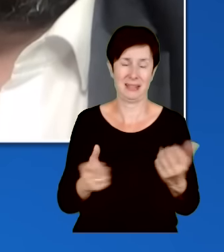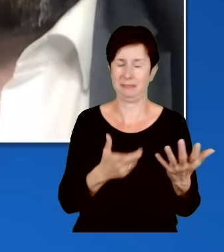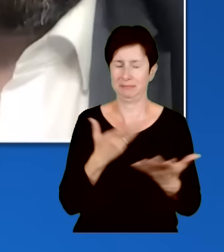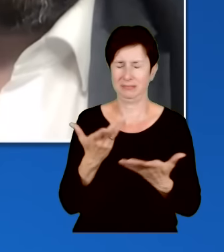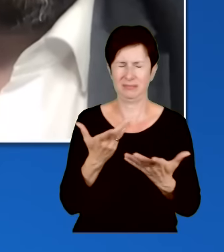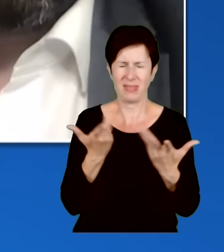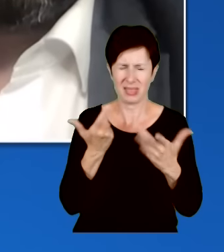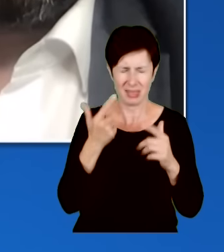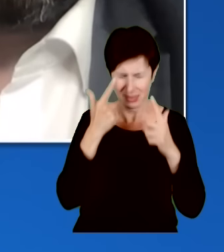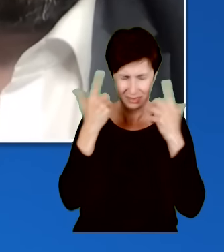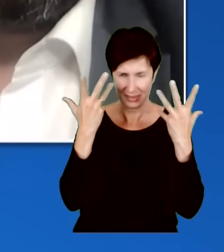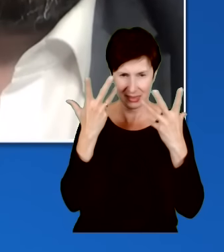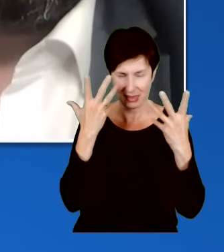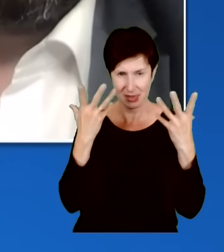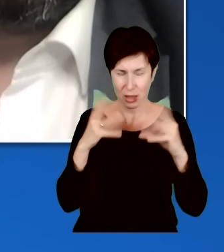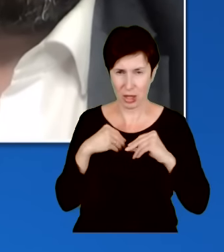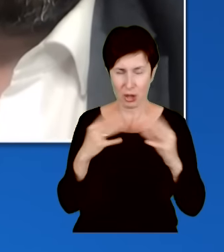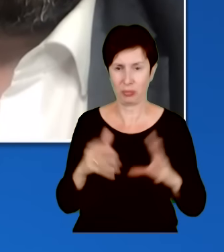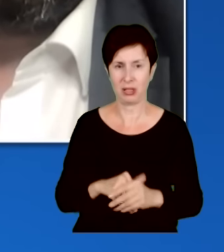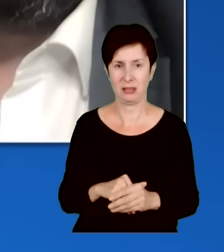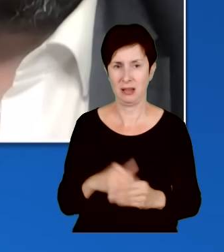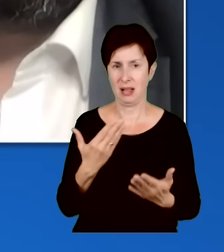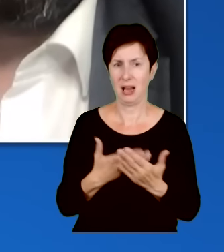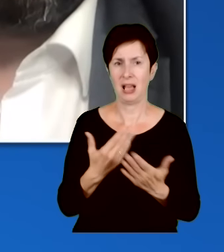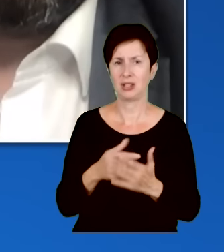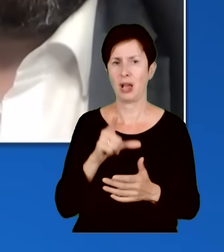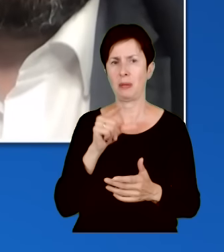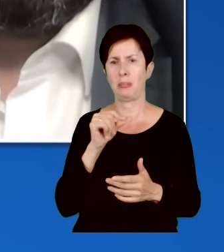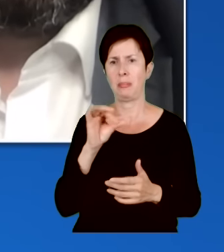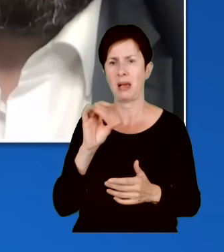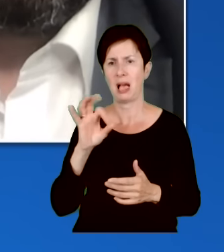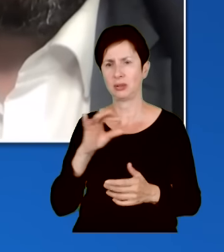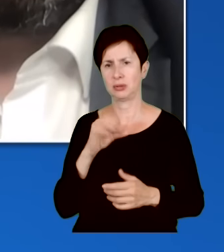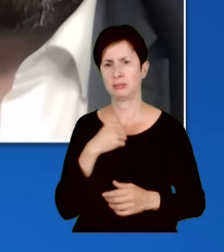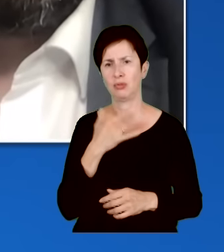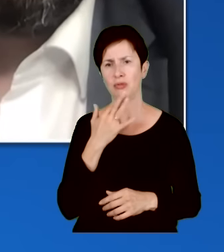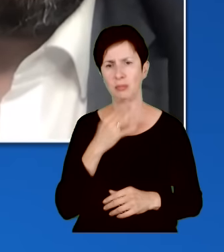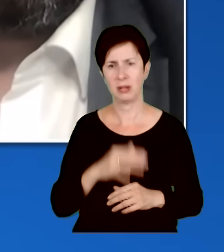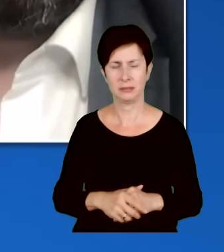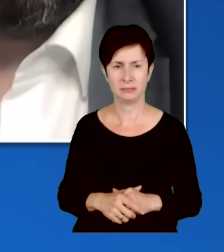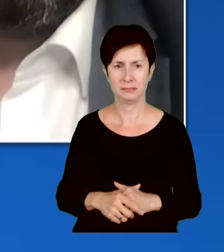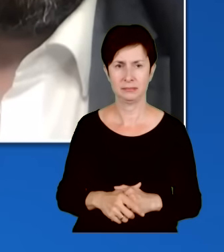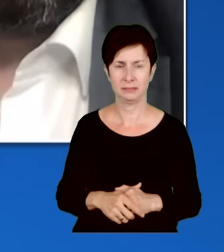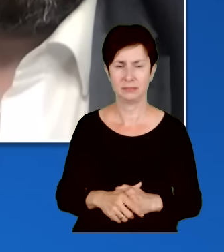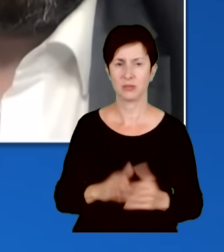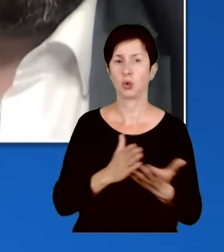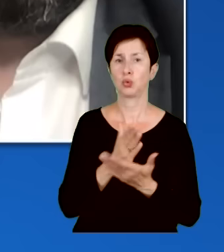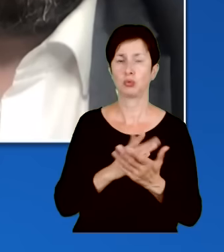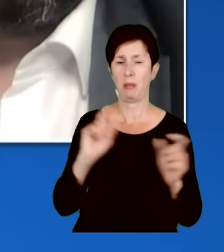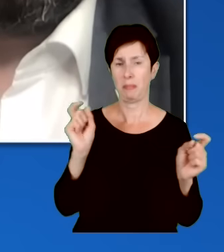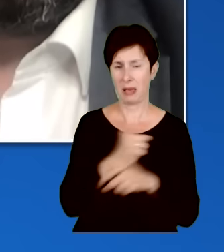przyjęcia Ale dlaczego o tym pegazusie wspominam dlatego że pozbawianie służb państwowych takiego